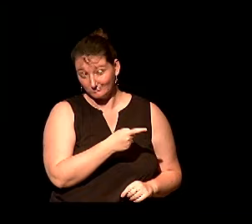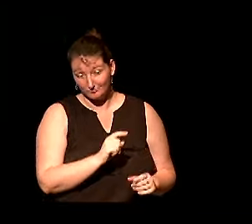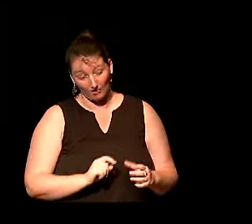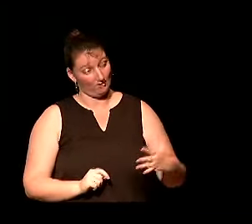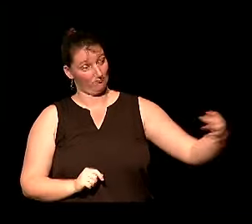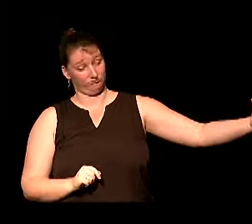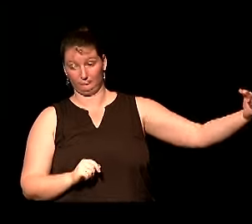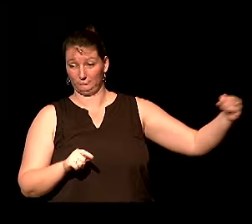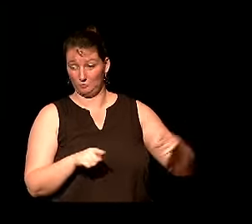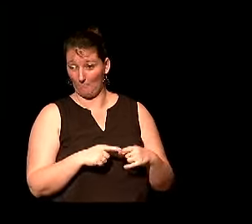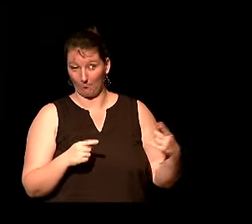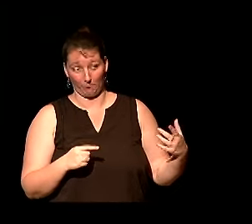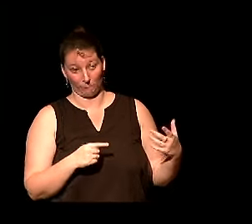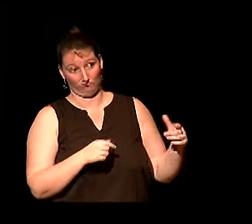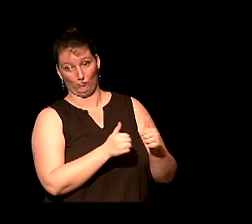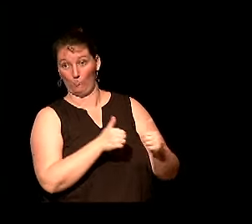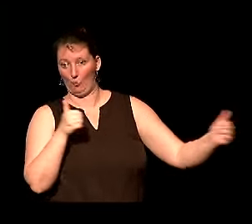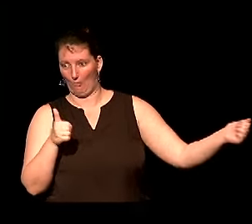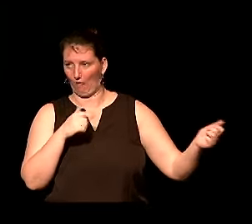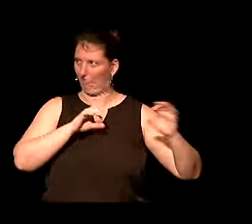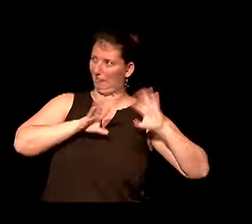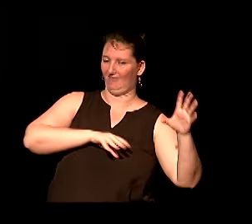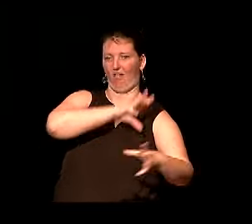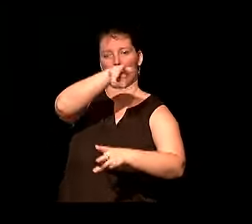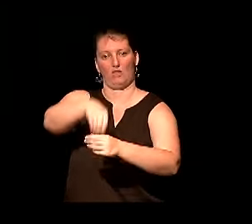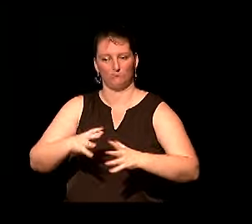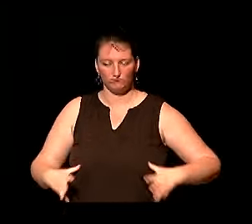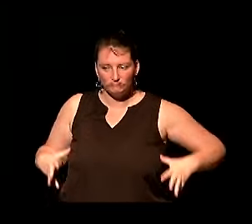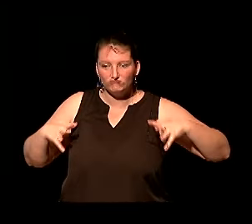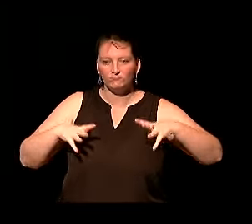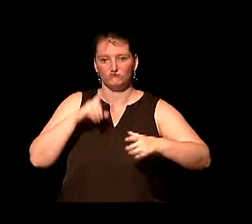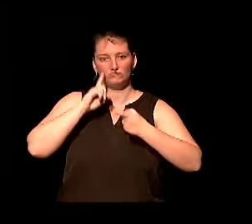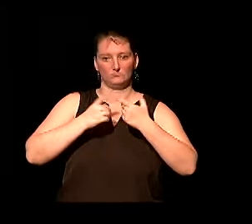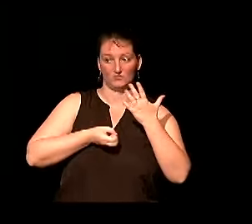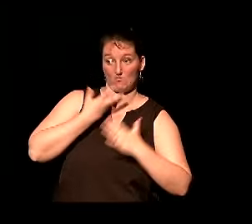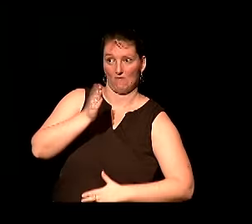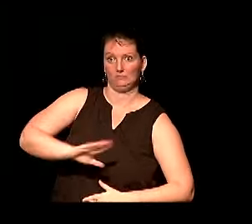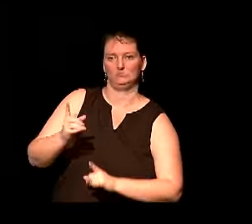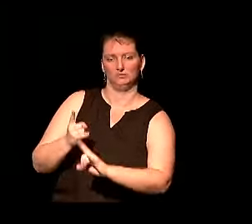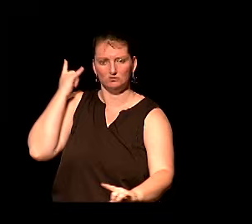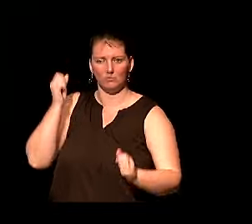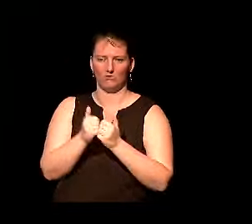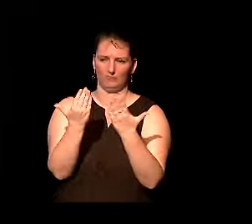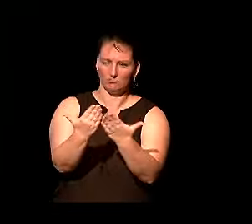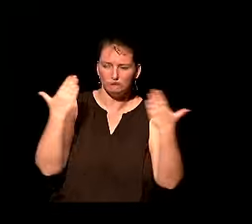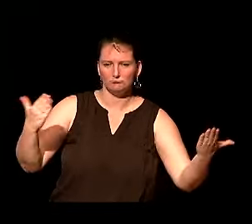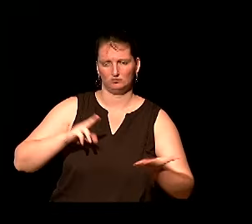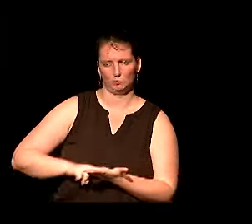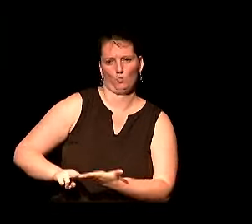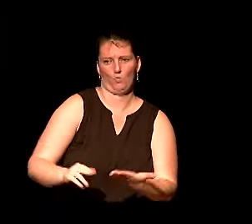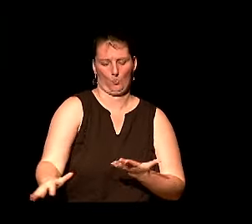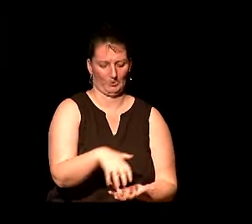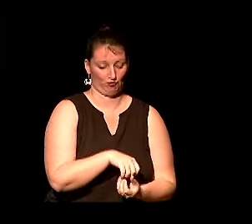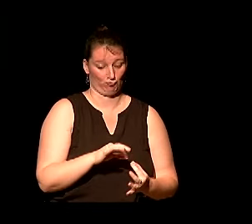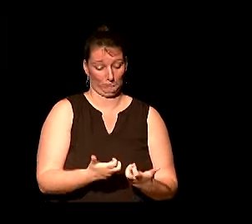détaché des discours et de l'histoire de l'art qui est en train de s'écrire à ce moment-là, notamment à travers des collections, notamment à travers une